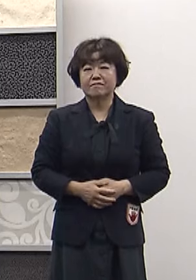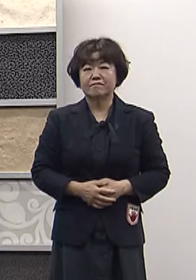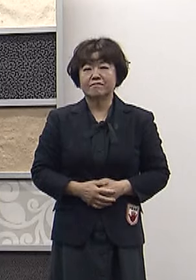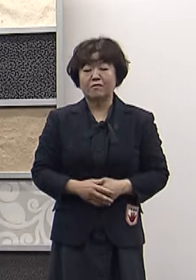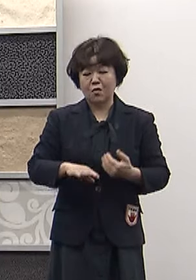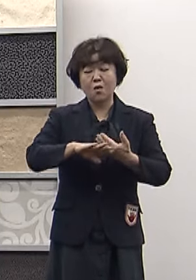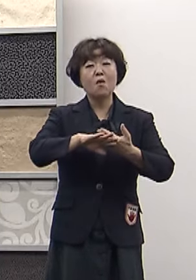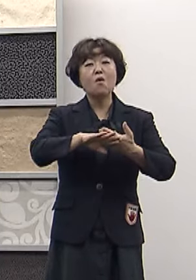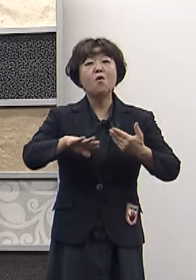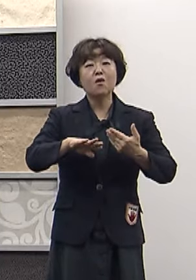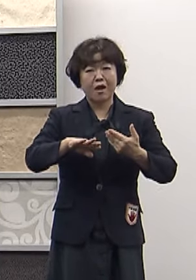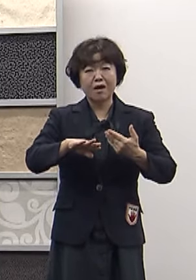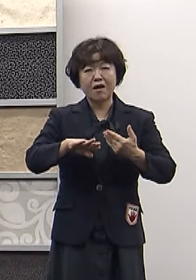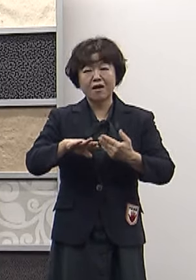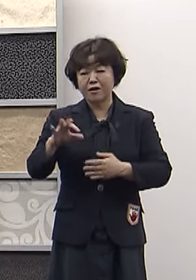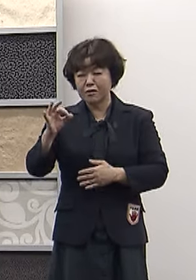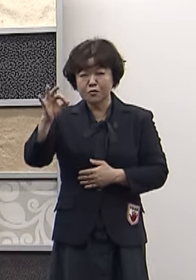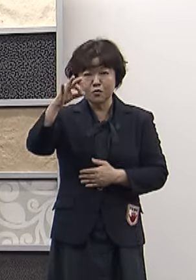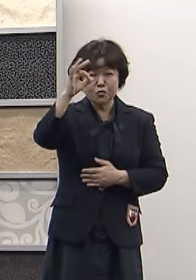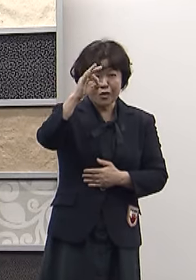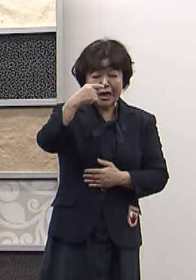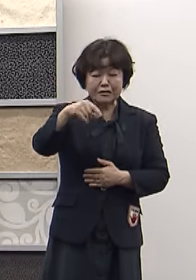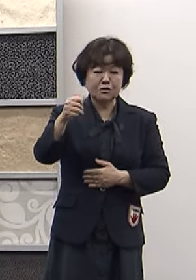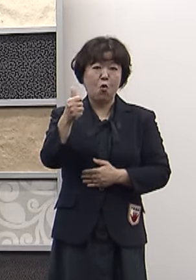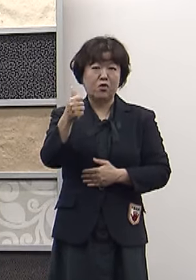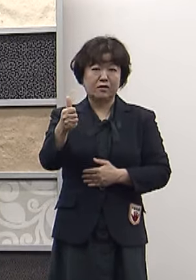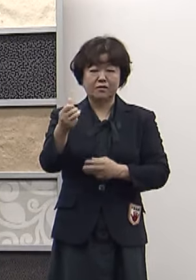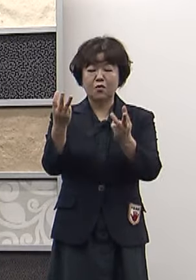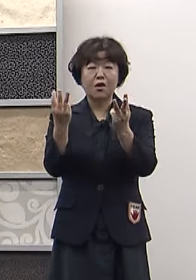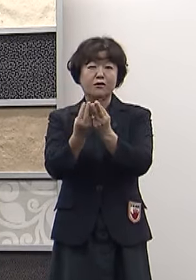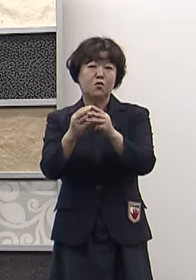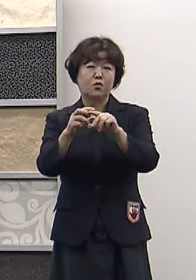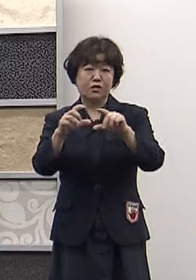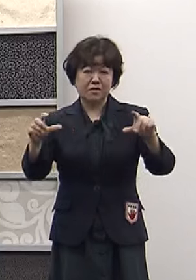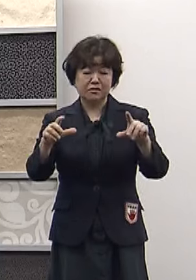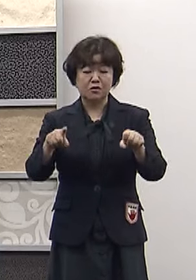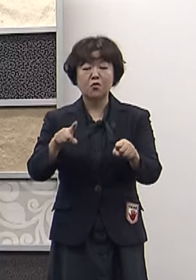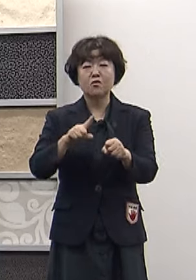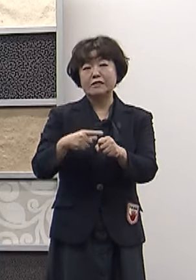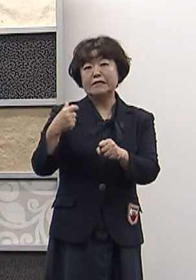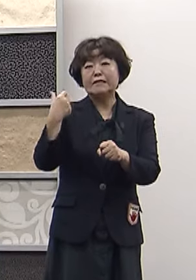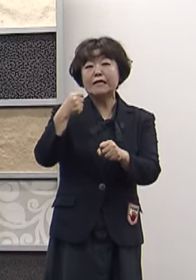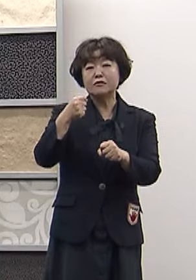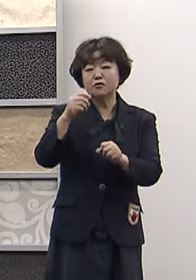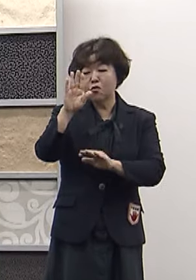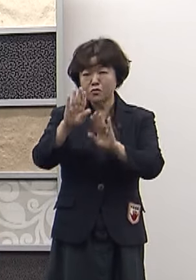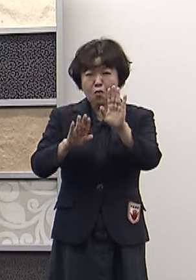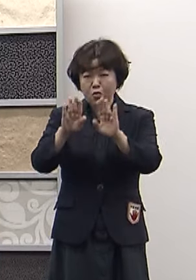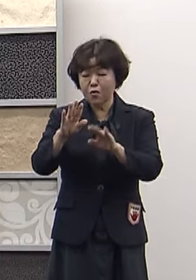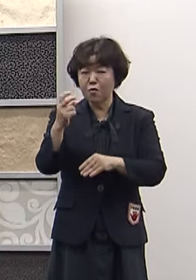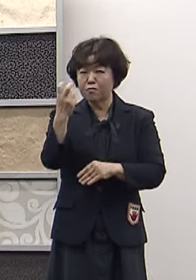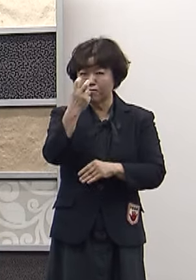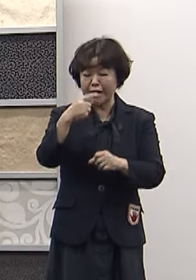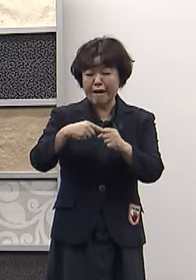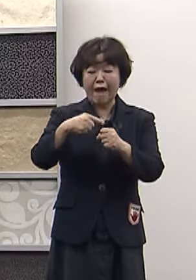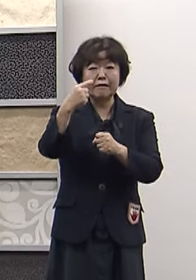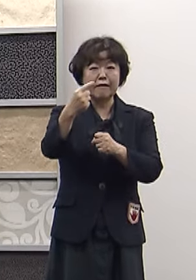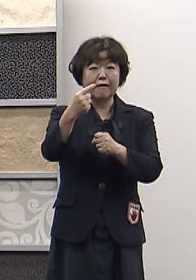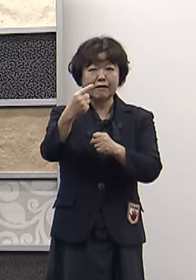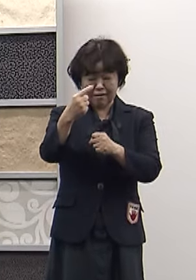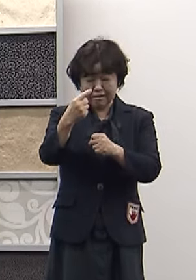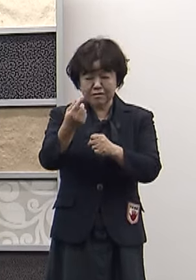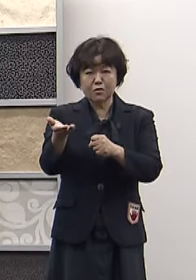このほか巡回指導員の増員などを行うとともに、今年の夏の規制状況をしっかりと検証し、来年以降の改善